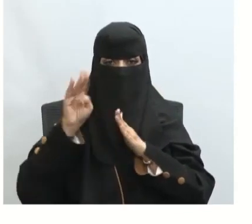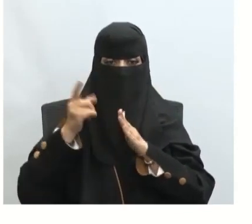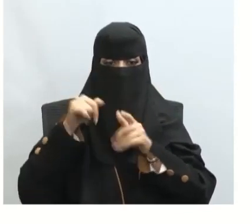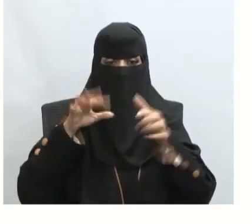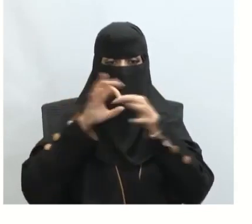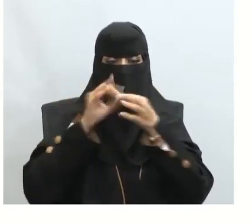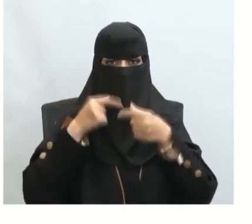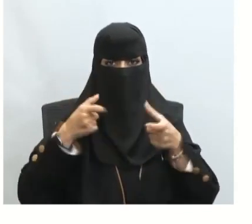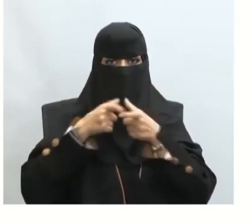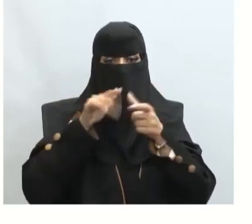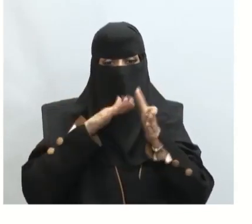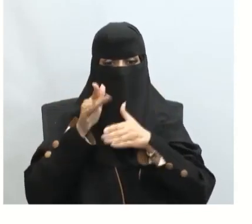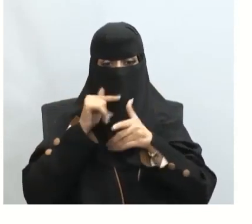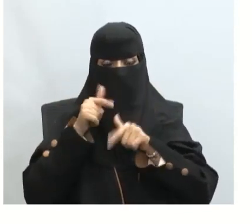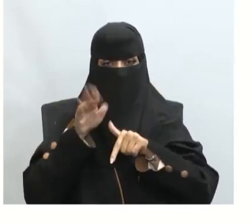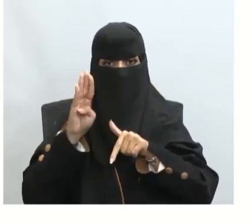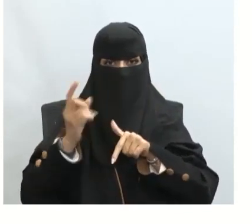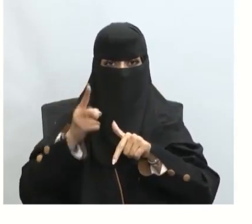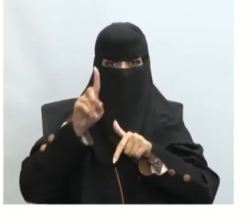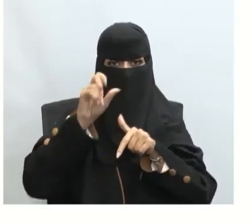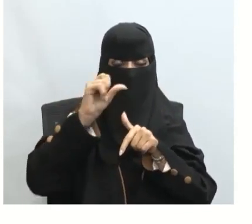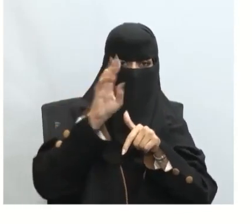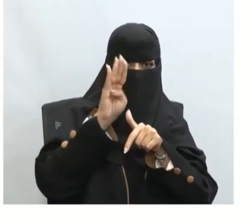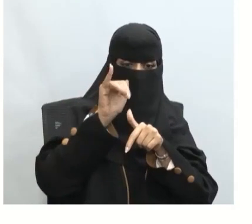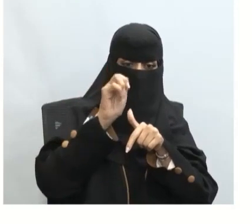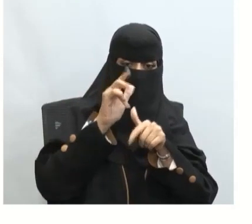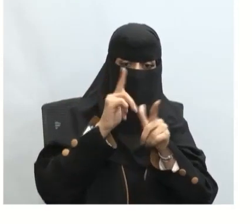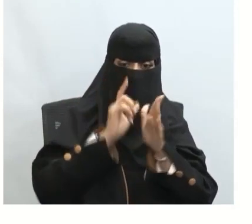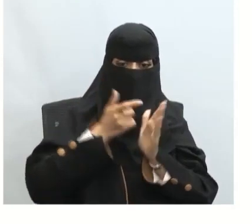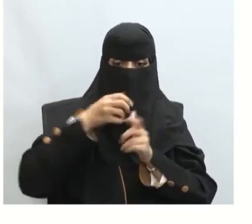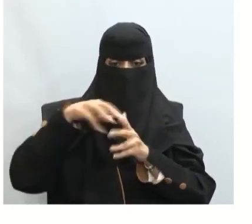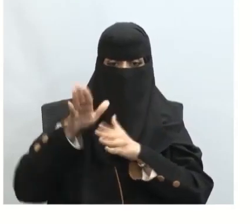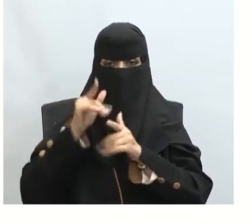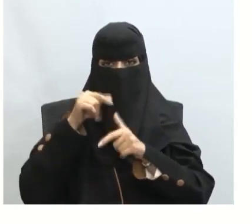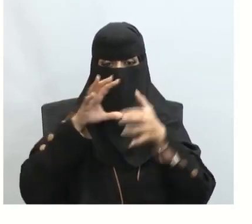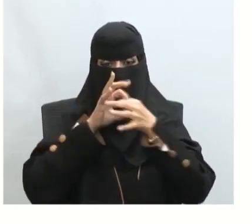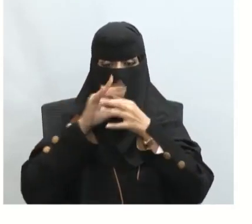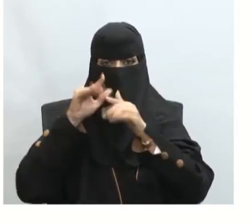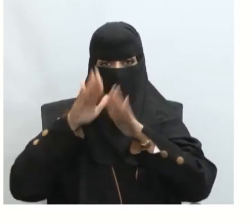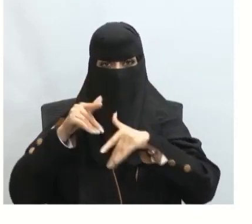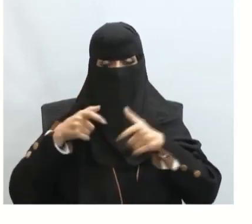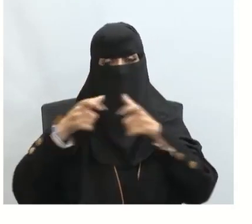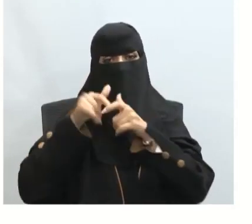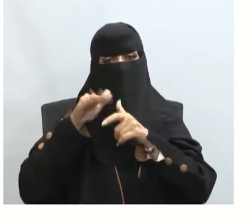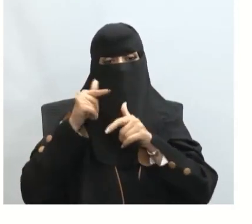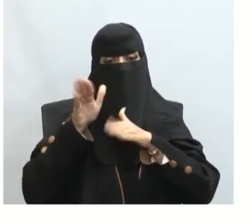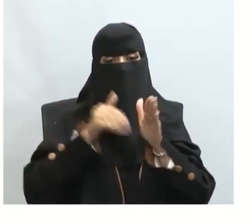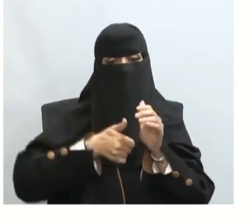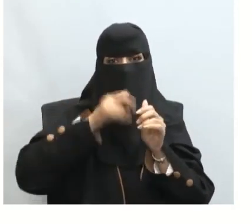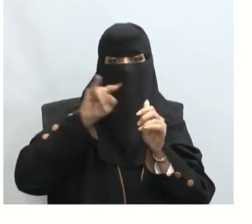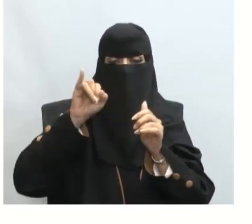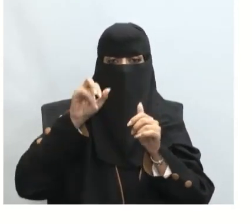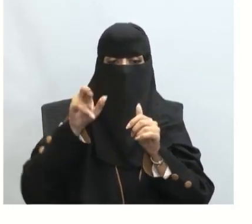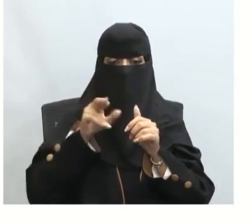معها مجموعه كربوكسيل المونمر الاخر هو سلسله تحتوي على مجموعات الامين في